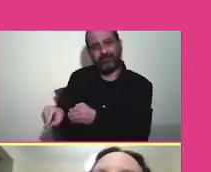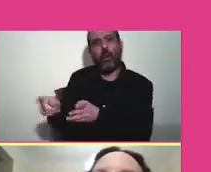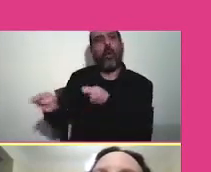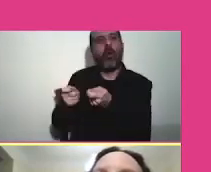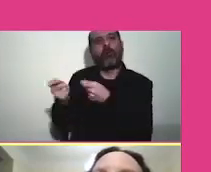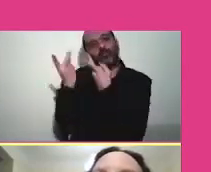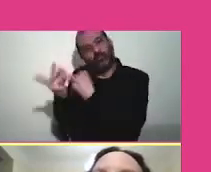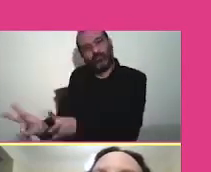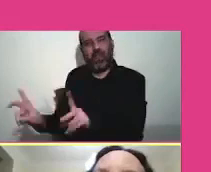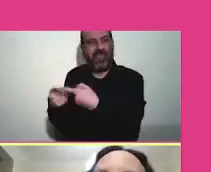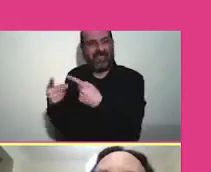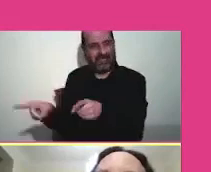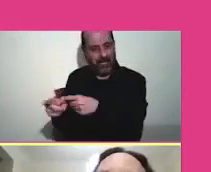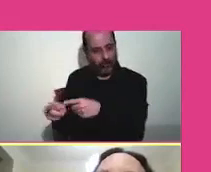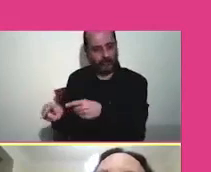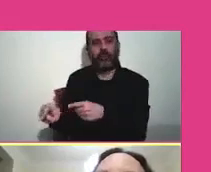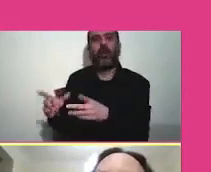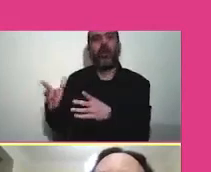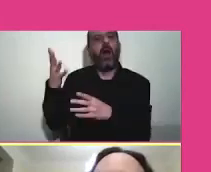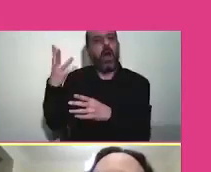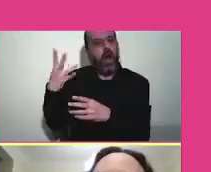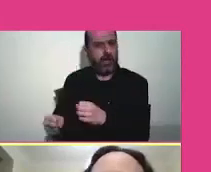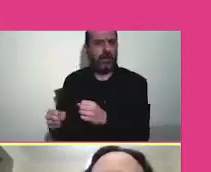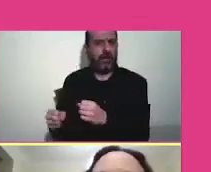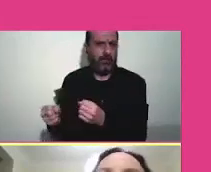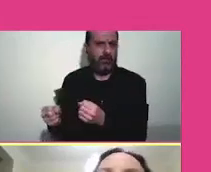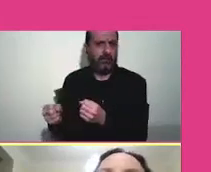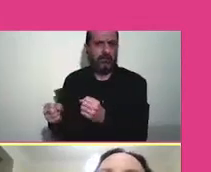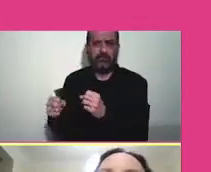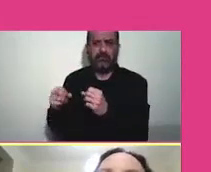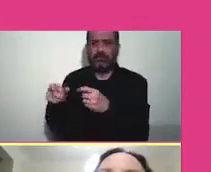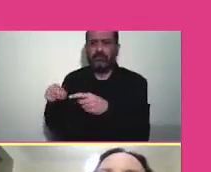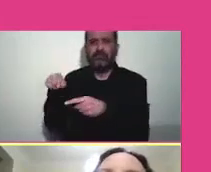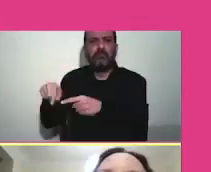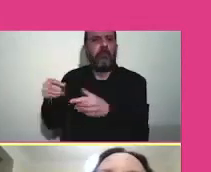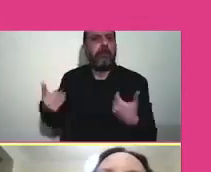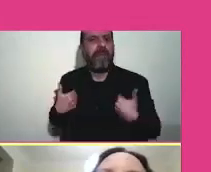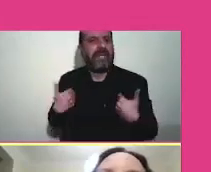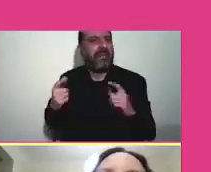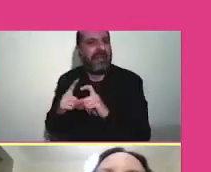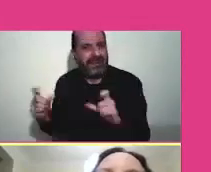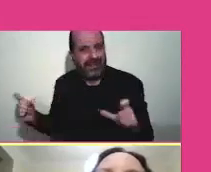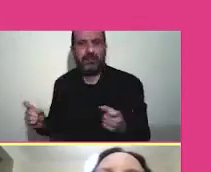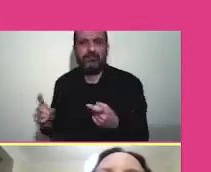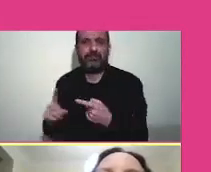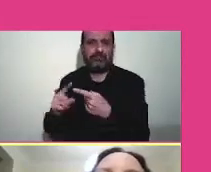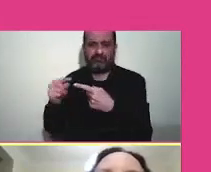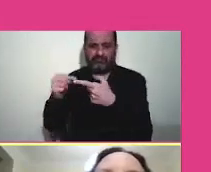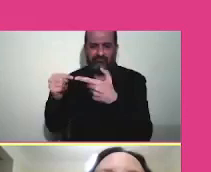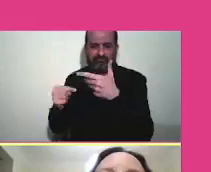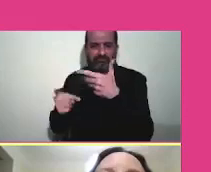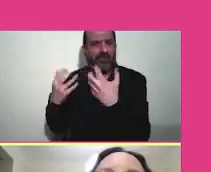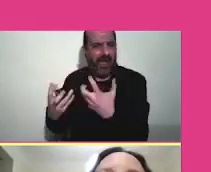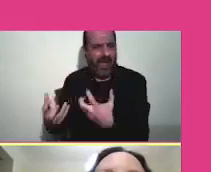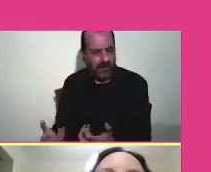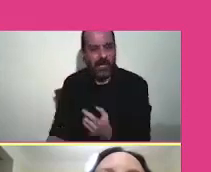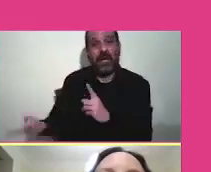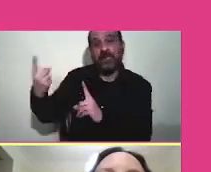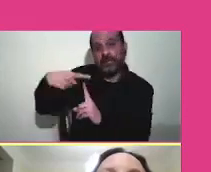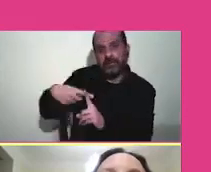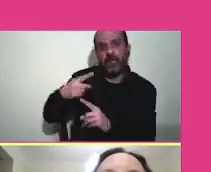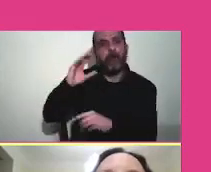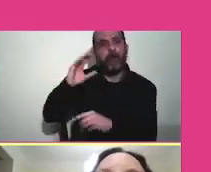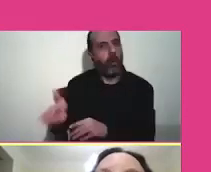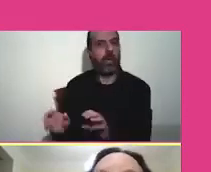τα παιχνίδια και τα εργαλεία που γεννήθηκαν μέσα από το έργο, αλλά επιπλέον έχει κάποιες δράσεις ευαισθητοποίησης, ενημέρωσης